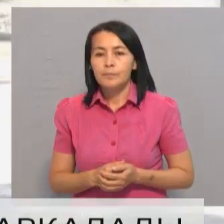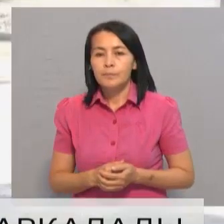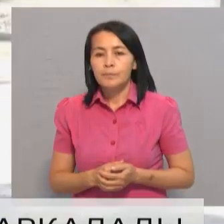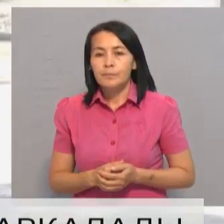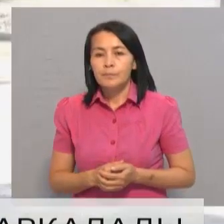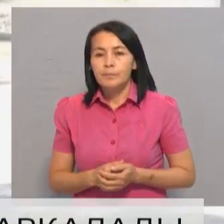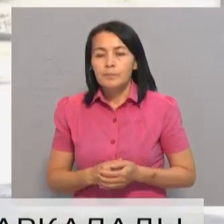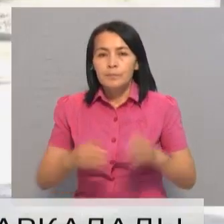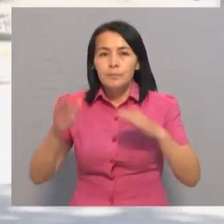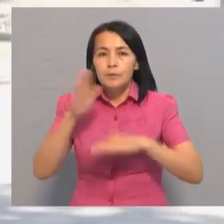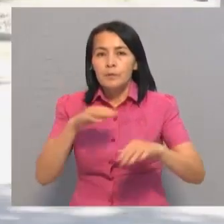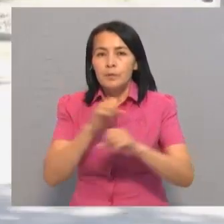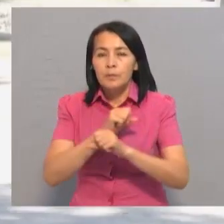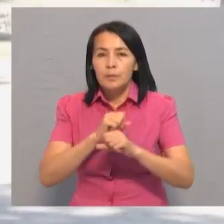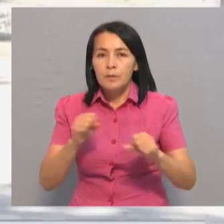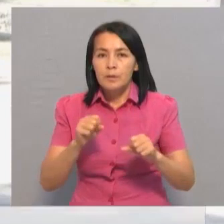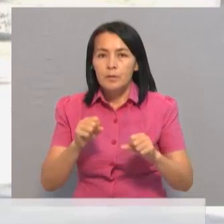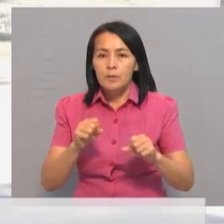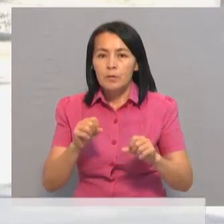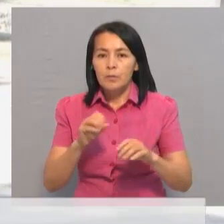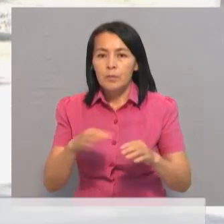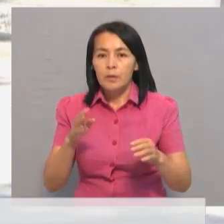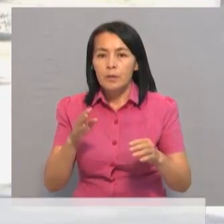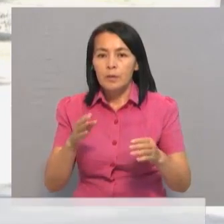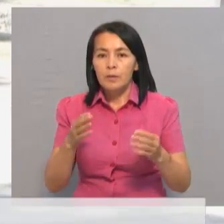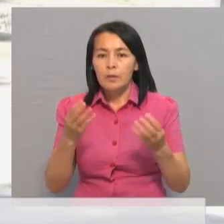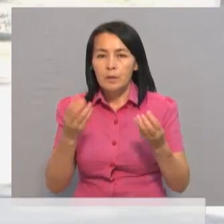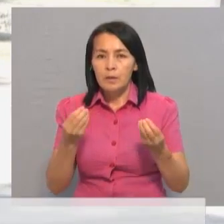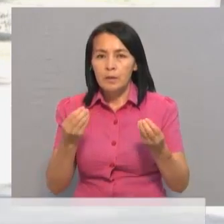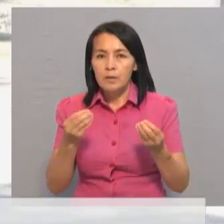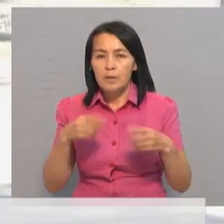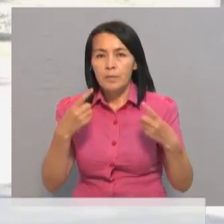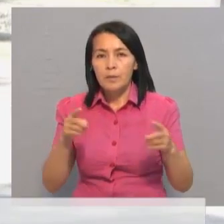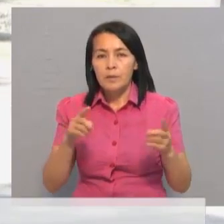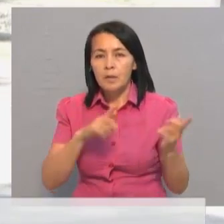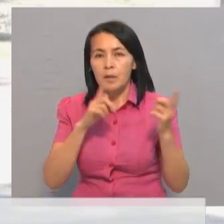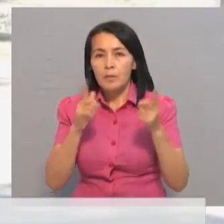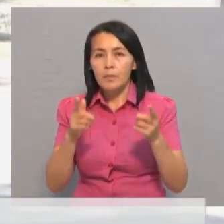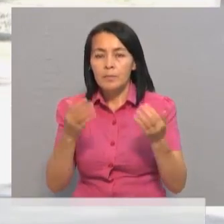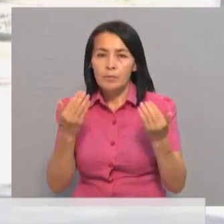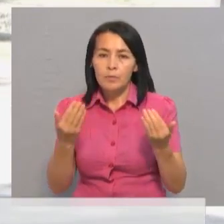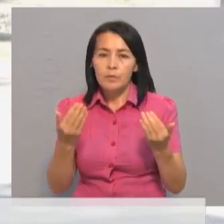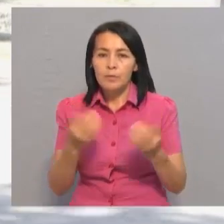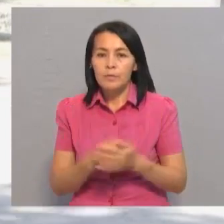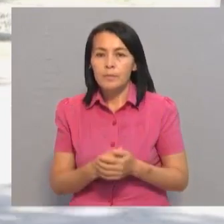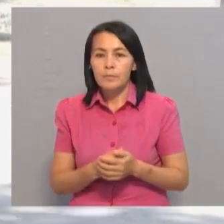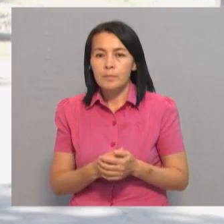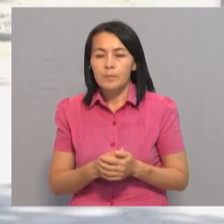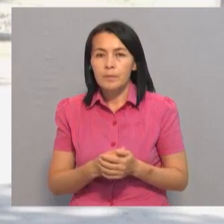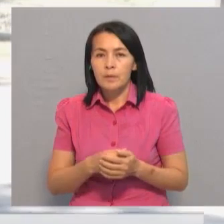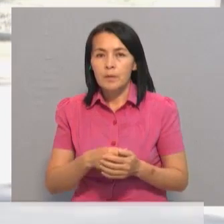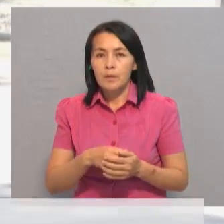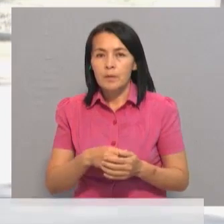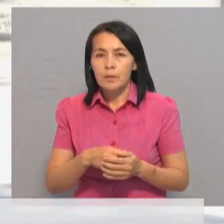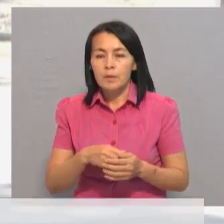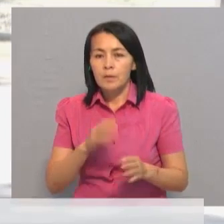жоқ. Шомылуға болмайтын жерлерге шомылмаймын. Сүйтін заттарды болмайса, кет басқаға барам, сүйтіп жүрем. Істеуге болмайтын